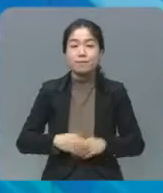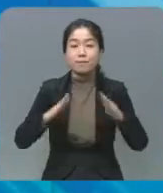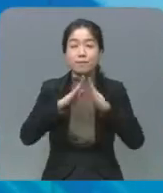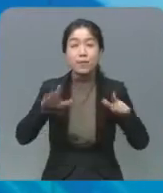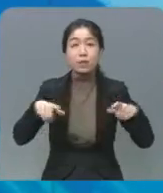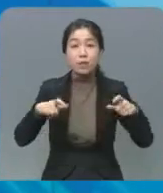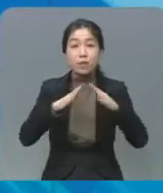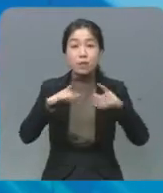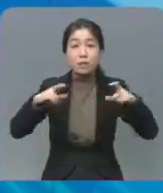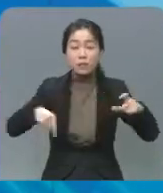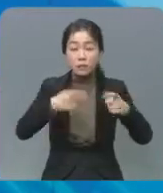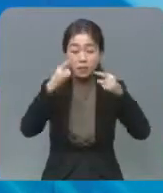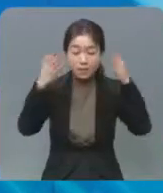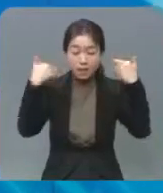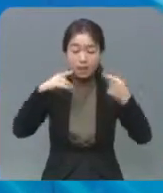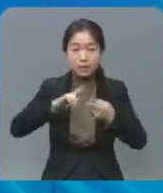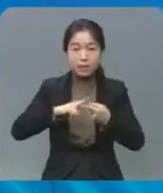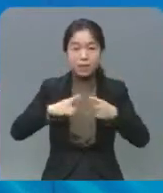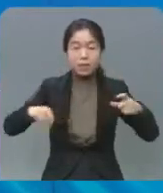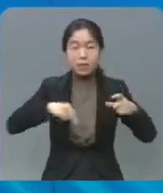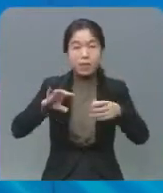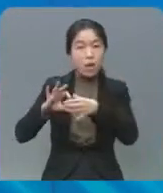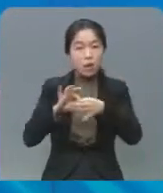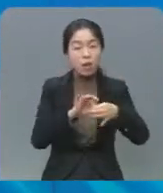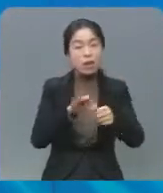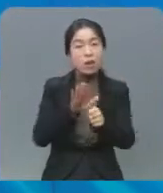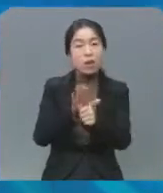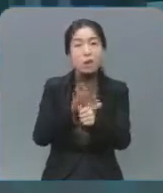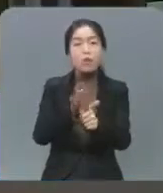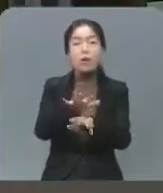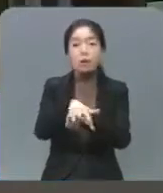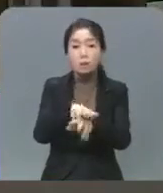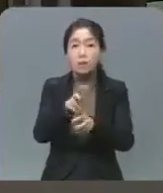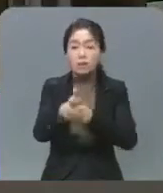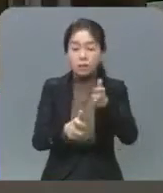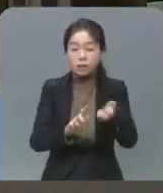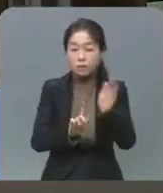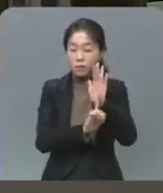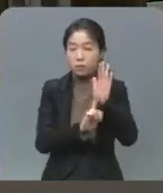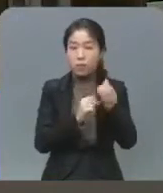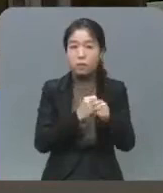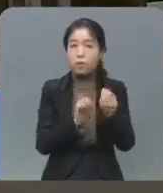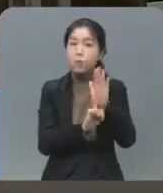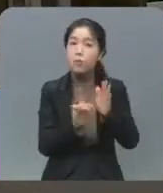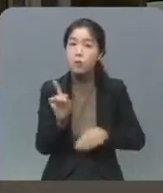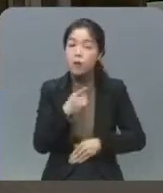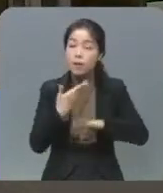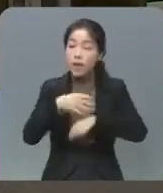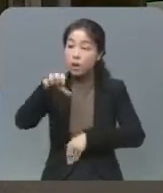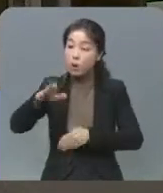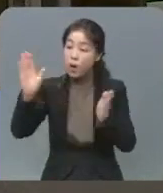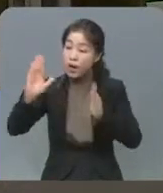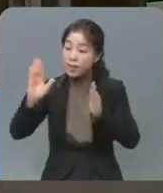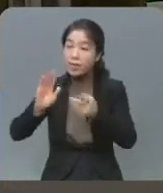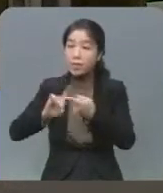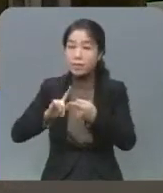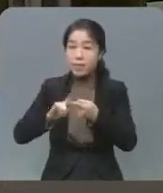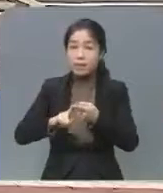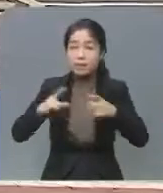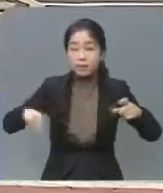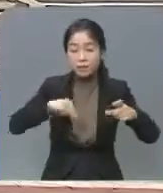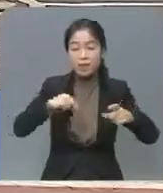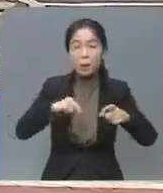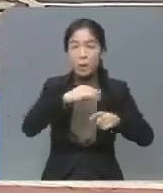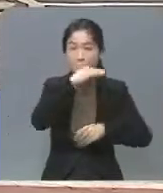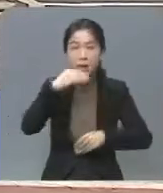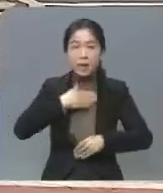전라남도가 전남소재대학을 대상으로 지역연계협력지원사업을 공모합니다. 공모 분야는 다른 시도 학생들을 대상으로 한 지역